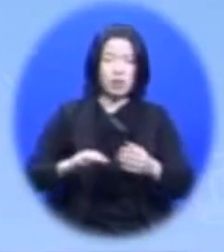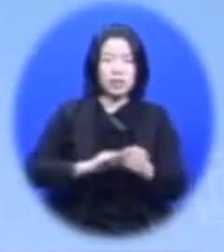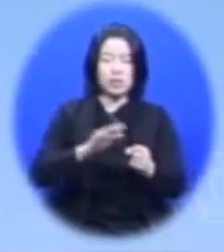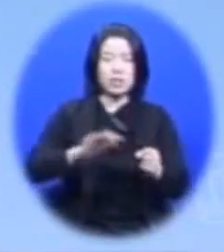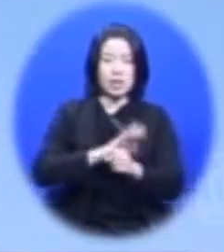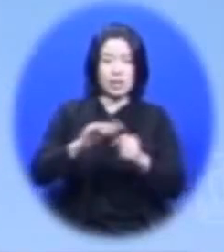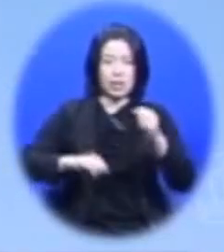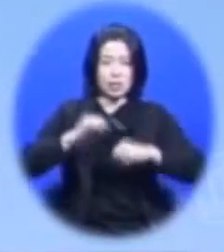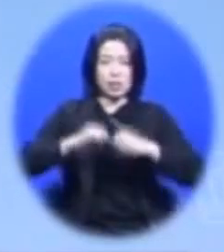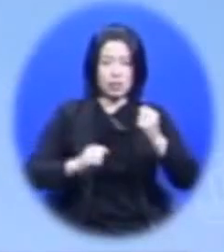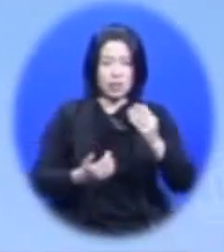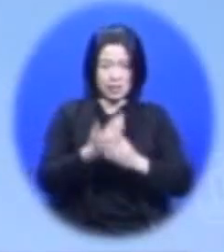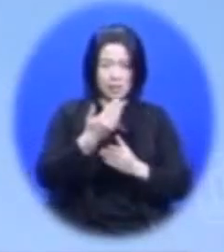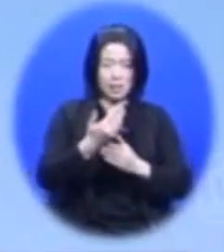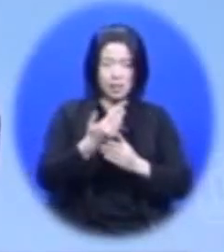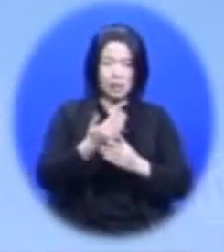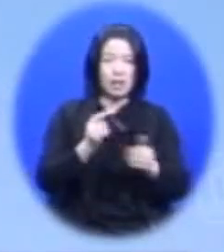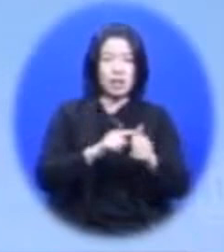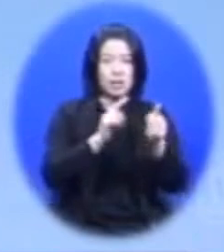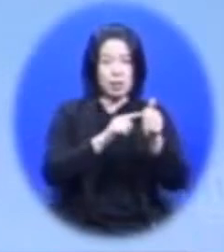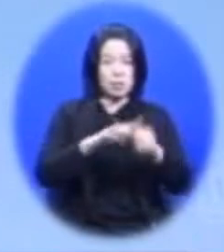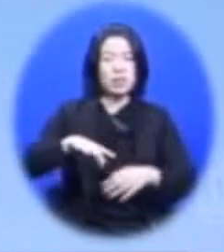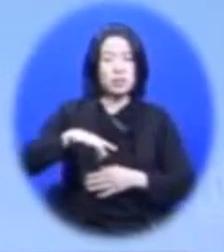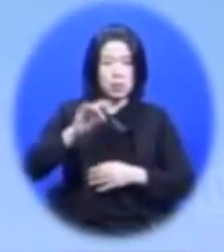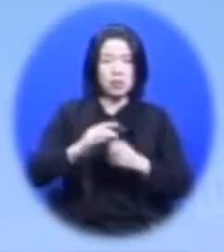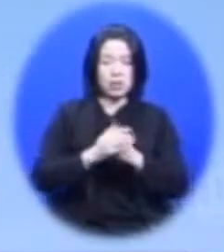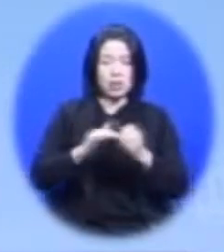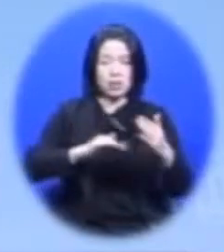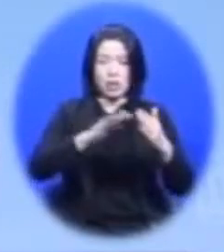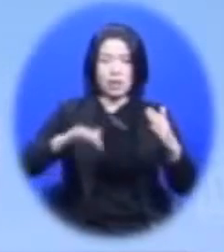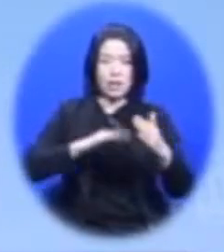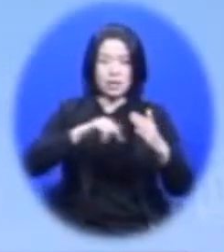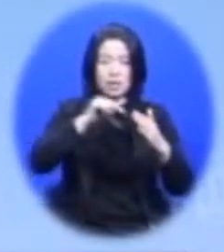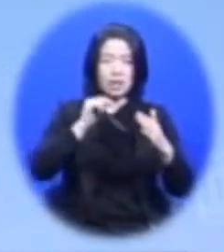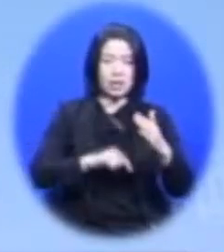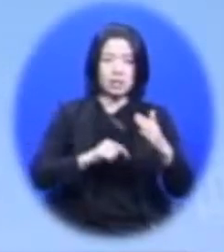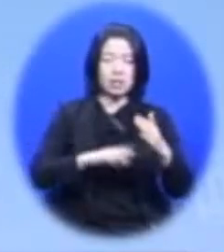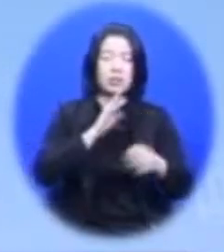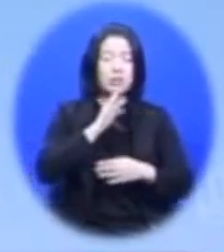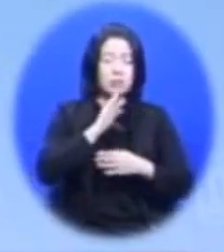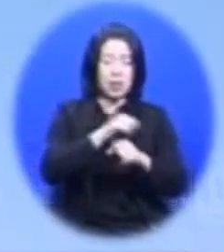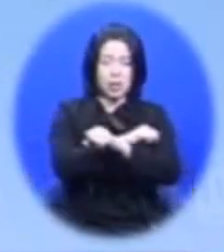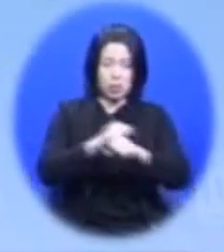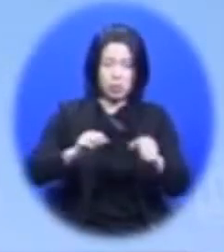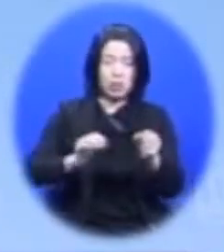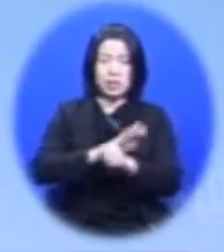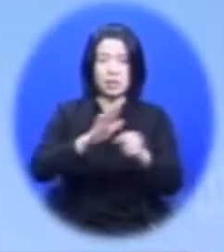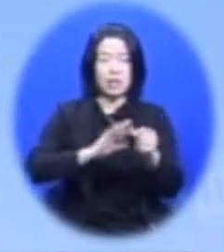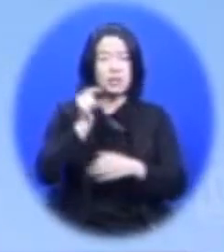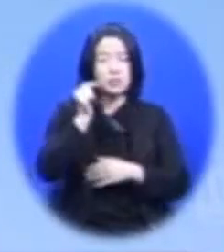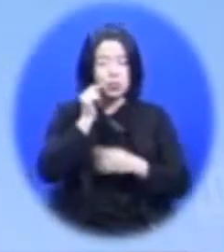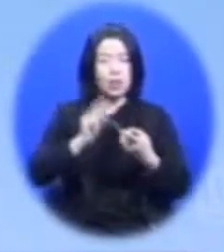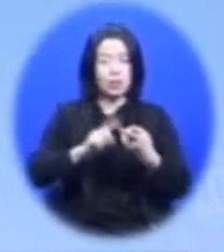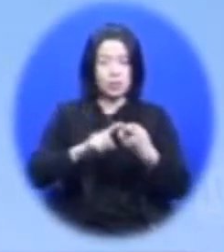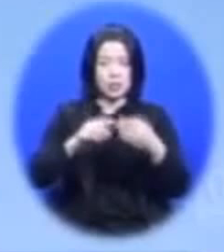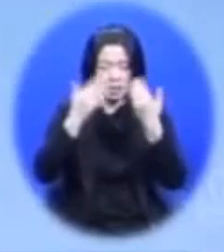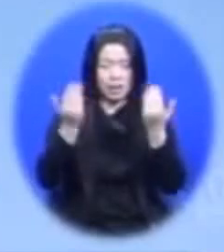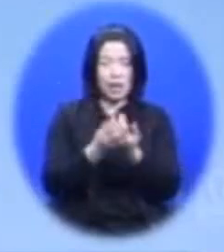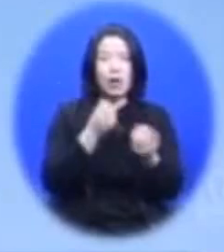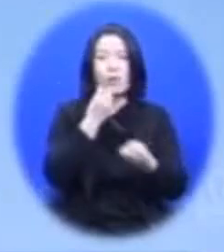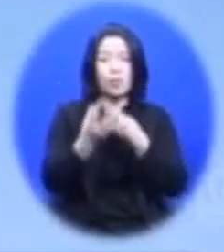되는 집사님이 먼저 그동안의 가정 안에서 정말 용서하고 사랑하지 못했던 일들을 다